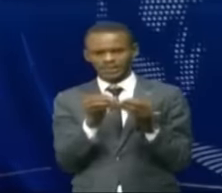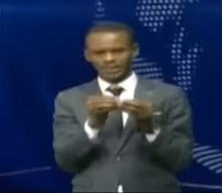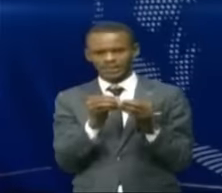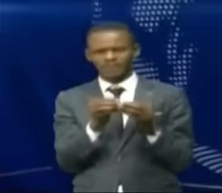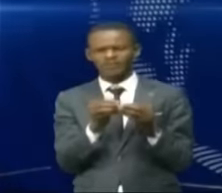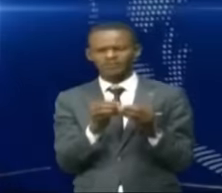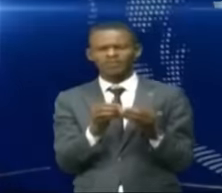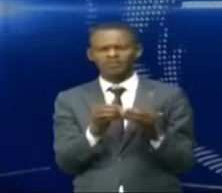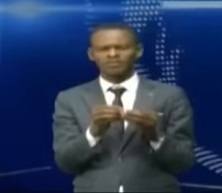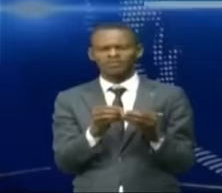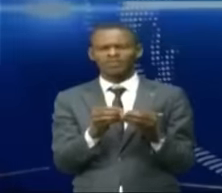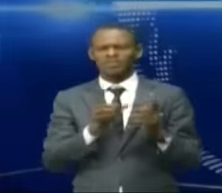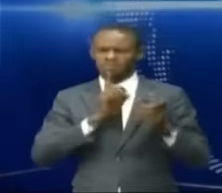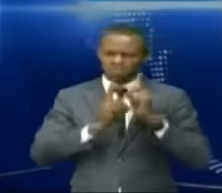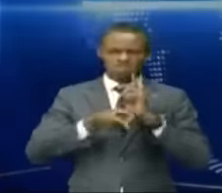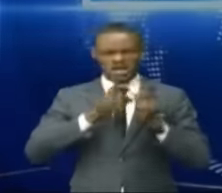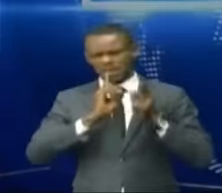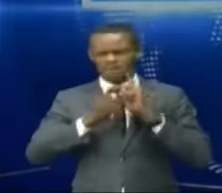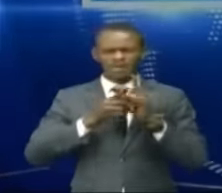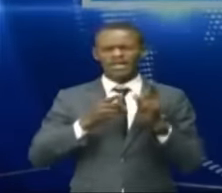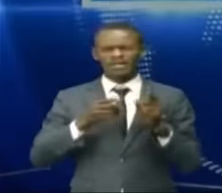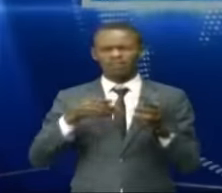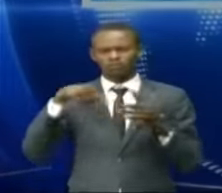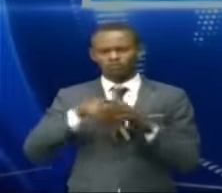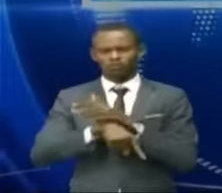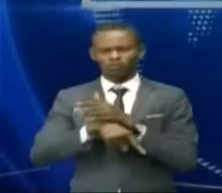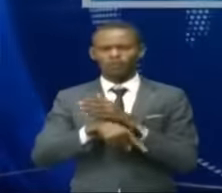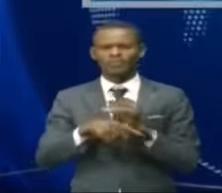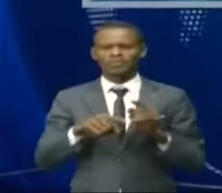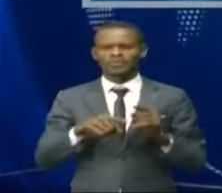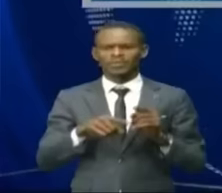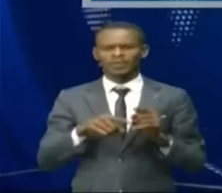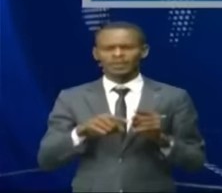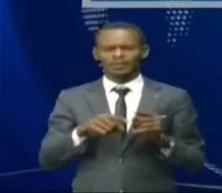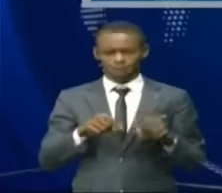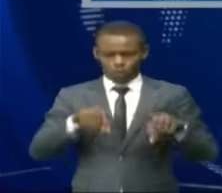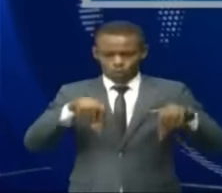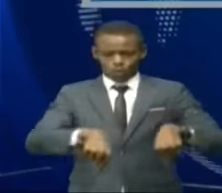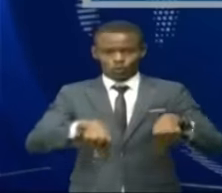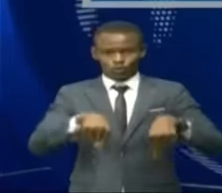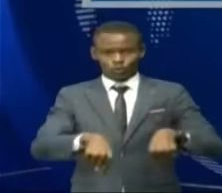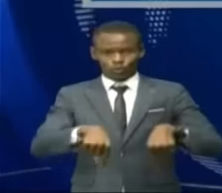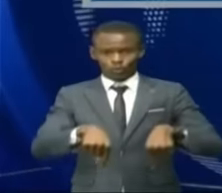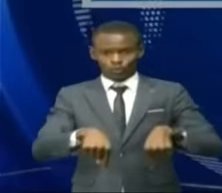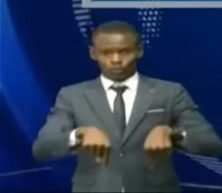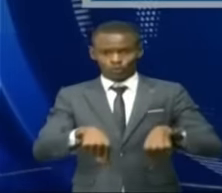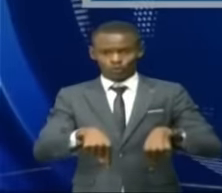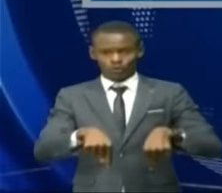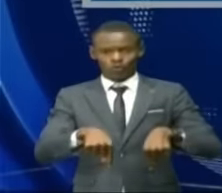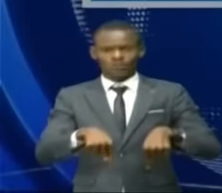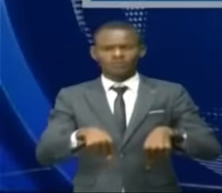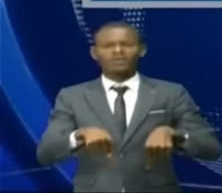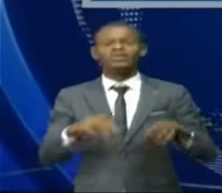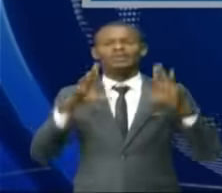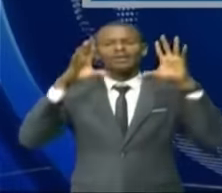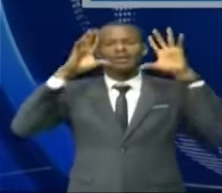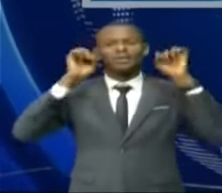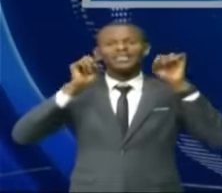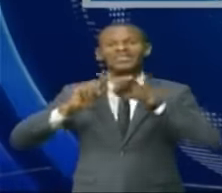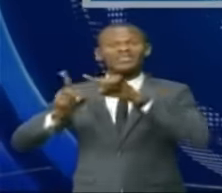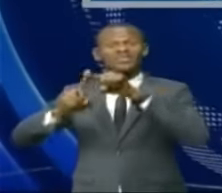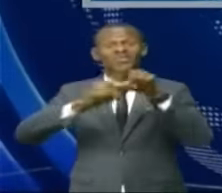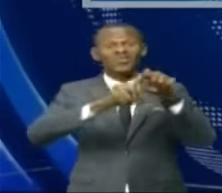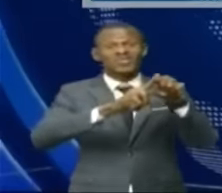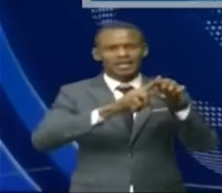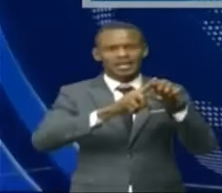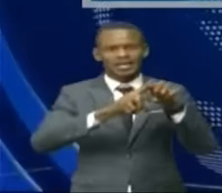prochain des forces régionales de la East African Community. Ce samedi, le chef d'État se penchera également sur le budget, les